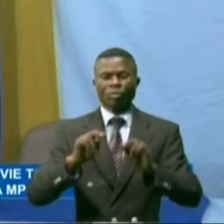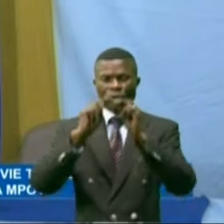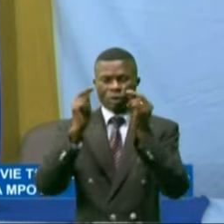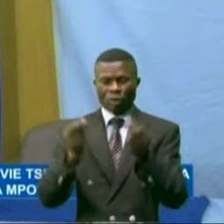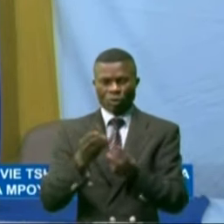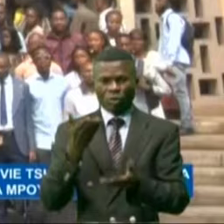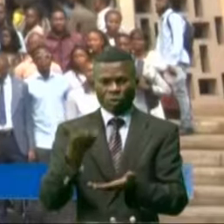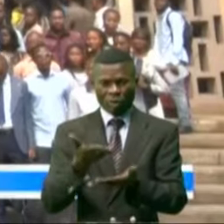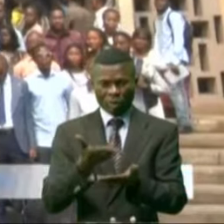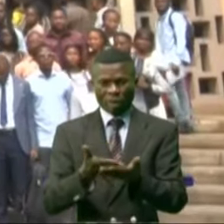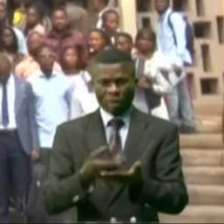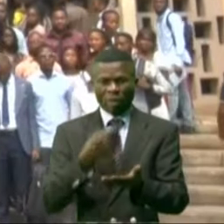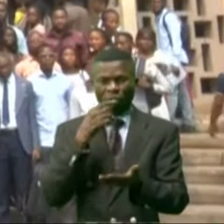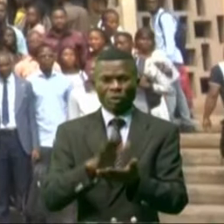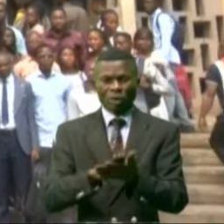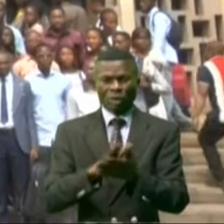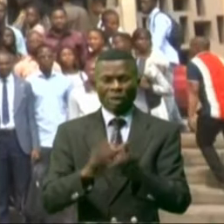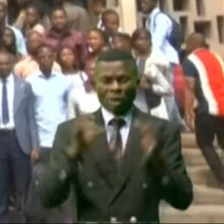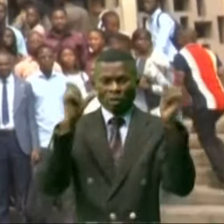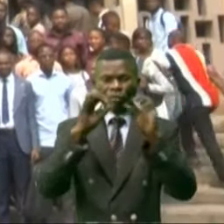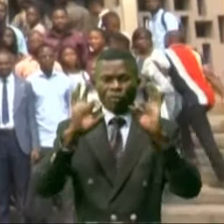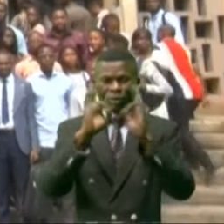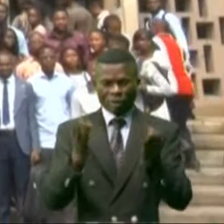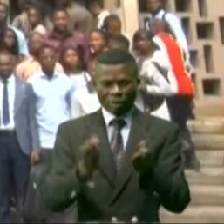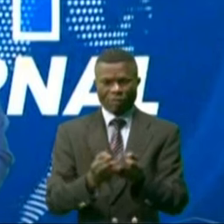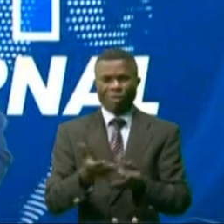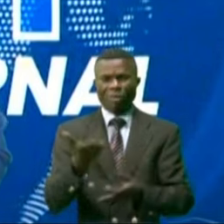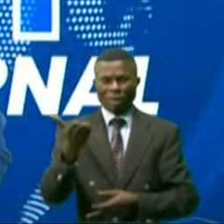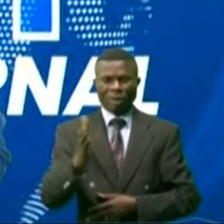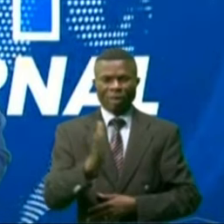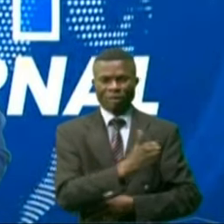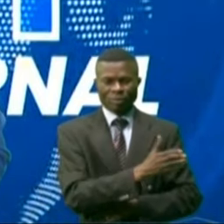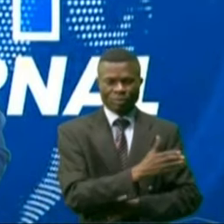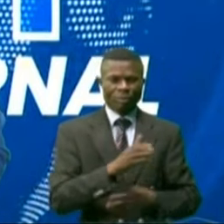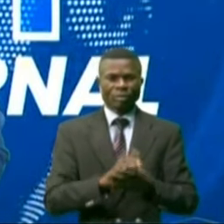s'est concilié avec le cours en économie.